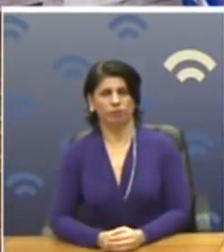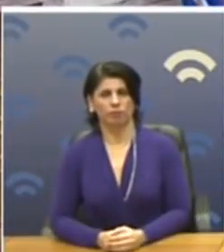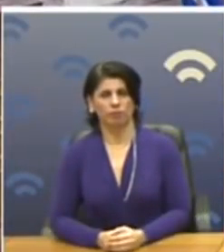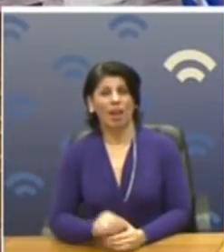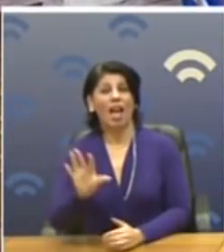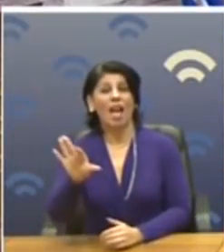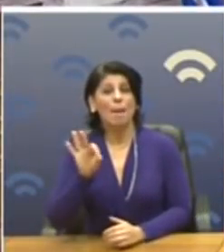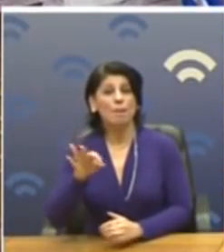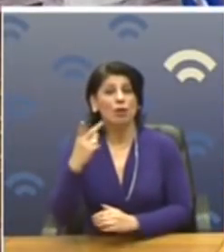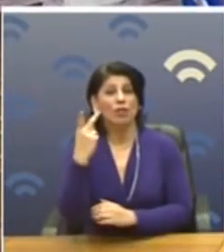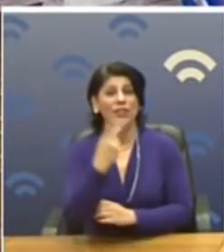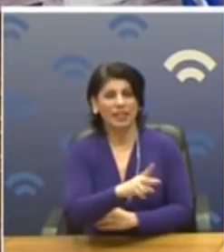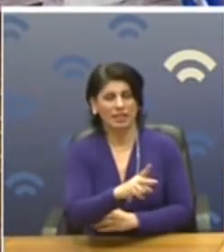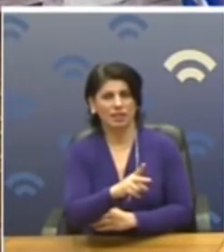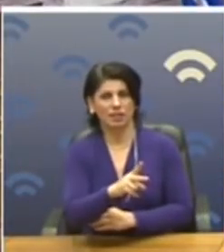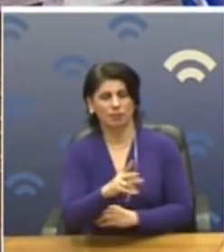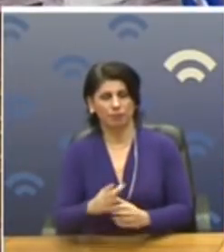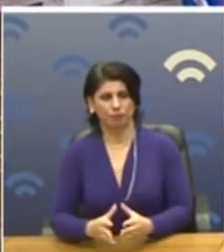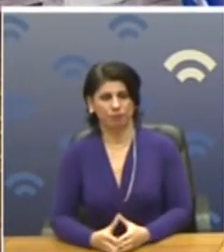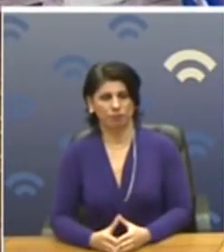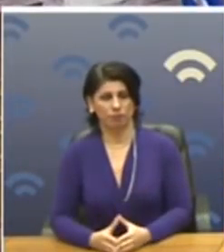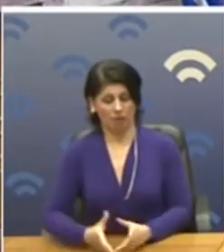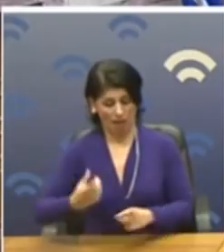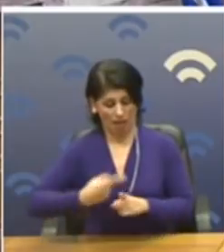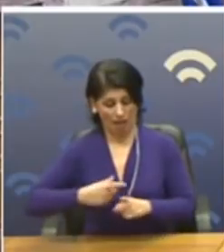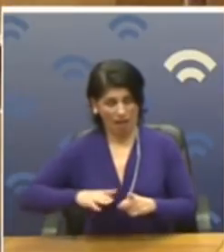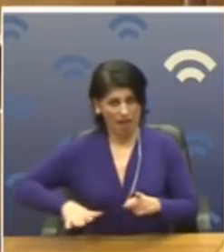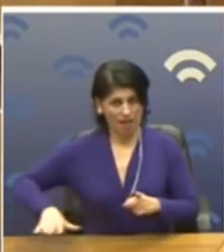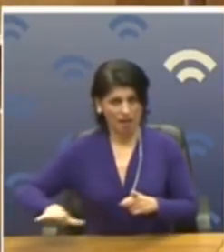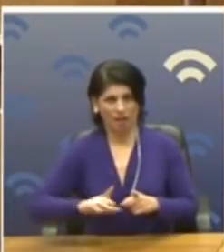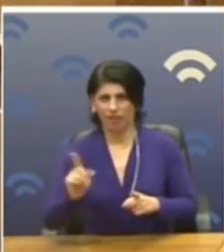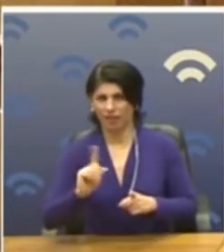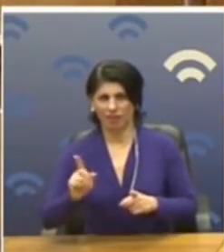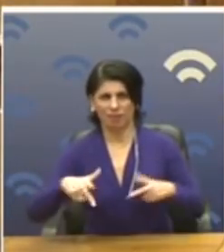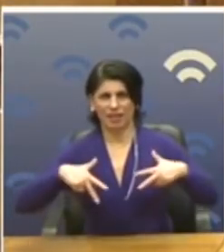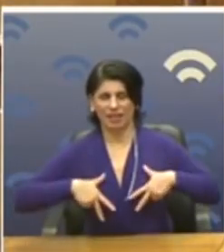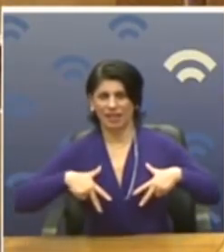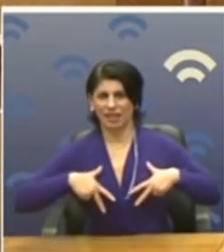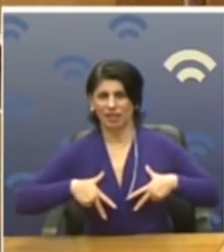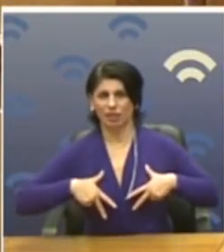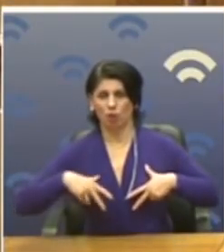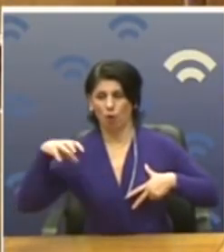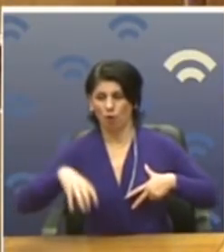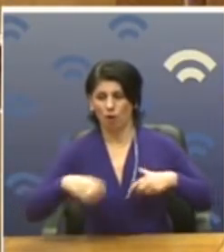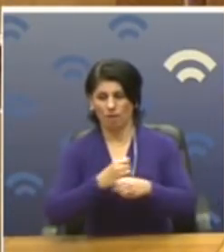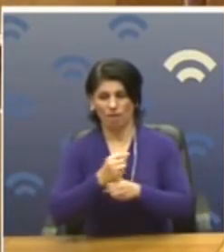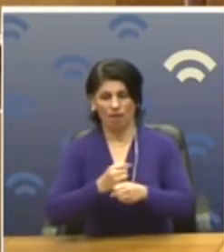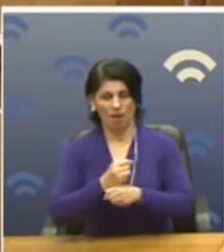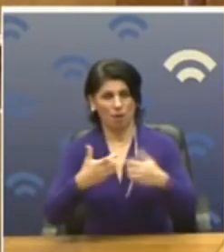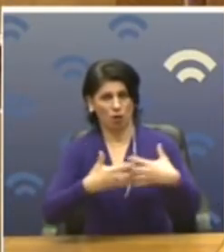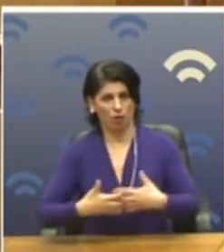Επιλογή δική σας ήταν η Ελλάδα να μην έχει κρατικό φορέα φαρμακοβιομηχανίας και να